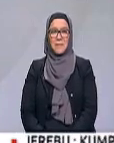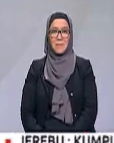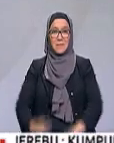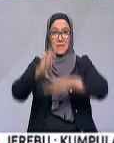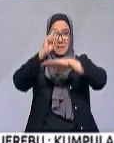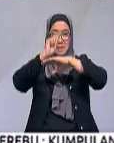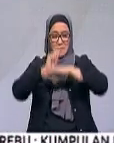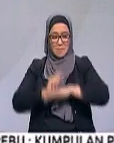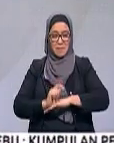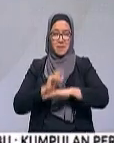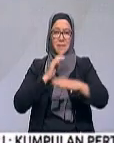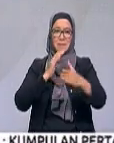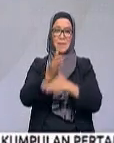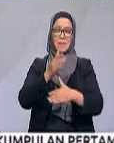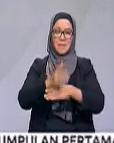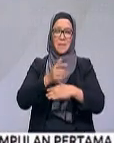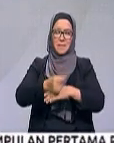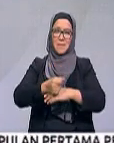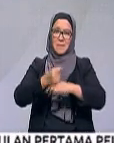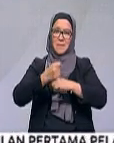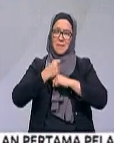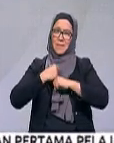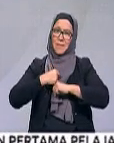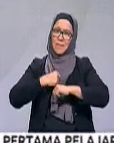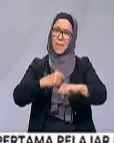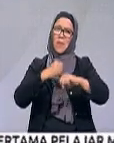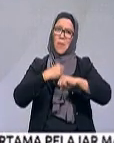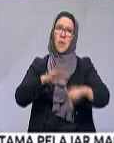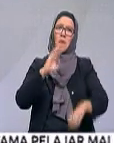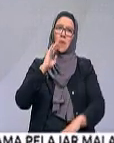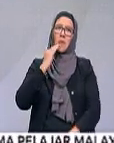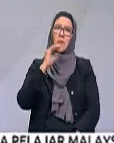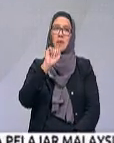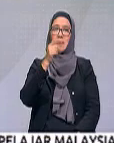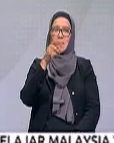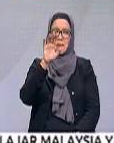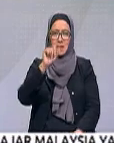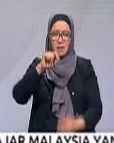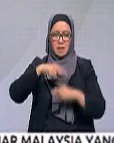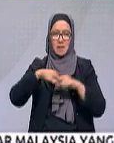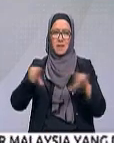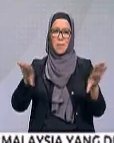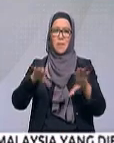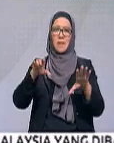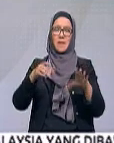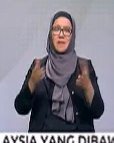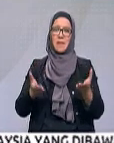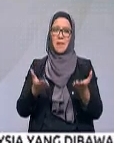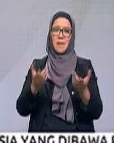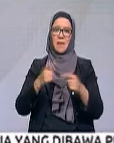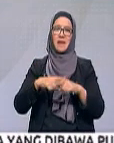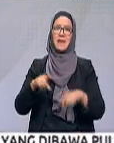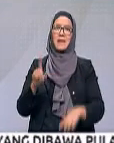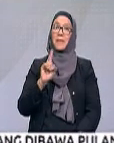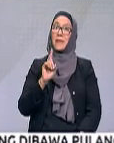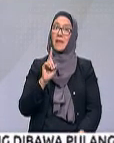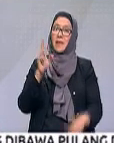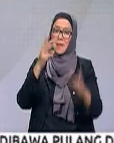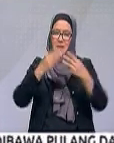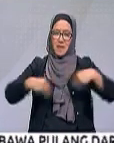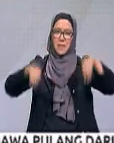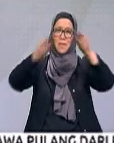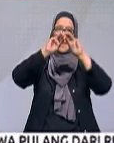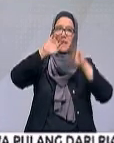Tradisi mengacau bubur Ashura berlangsung hari ini. Berlangsung di mana? Ya, di Masjid Muhammadi, dan program Gotong Royong